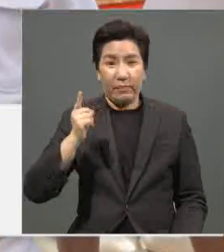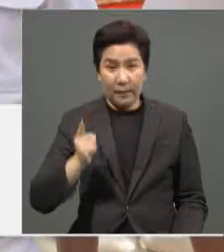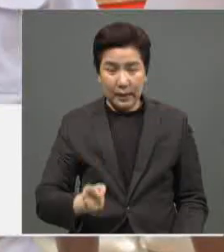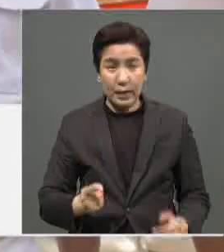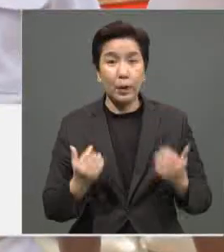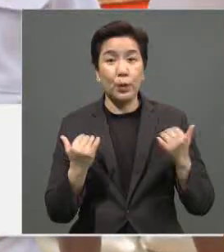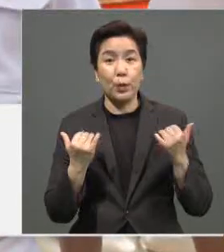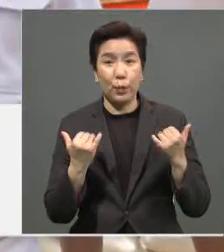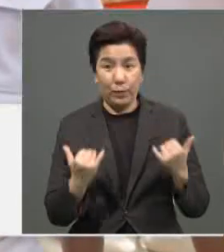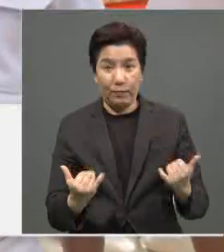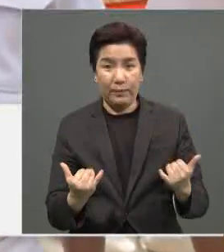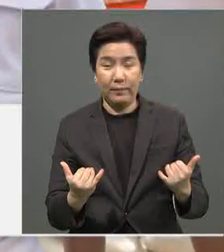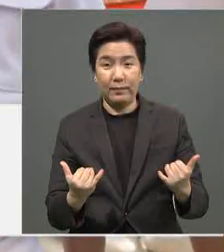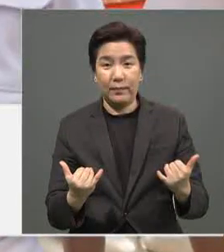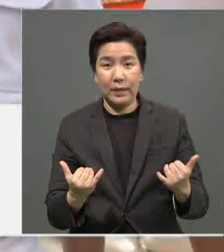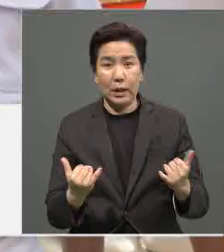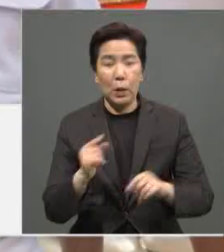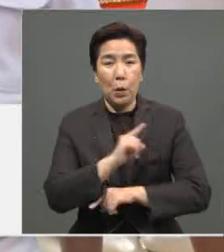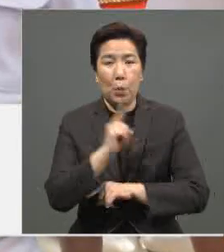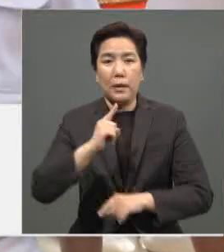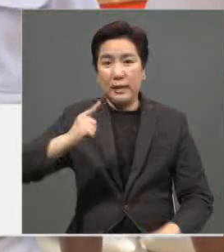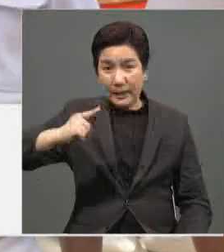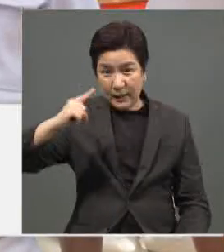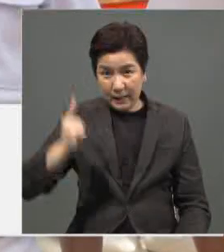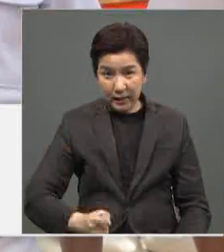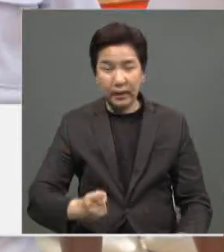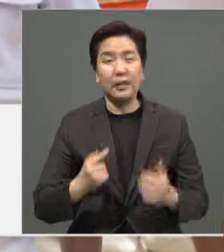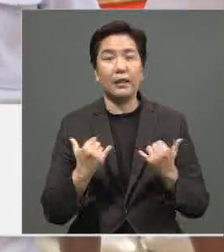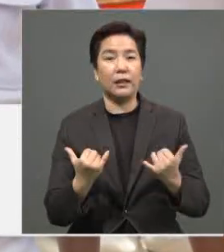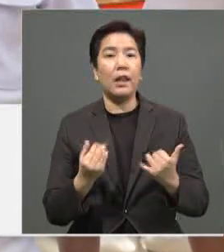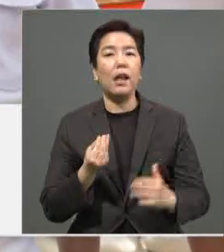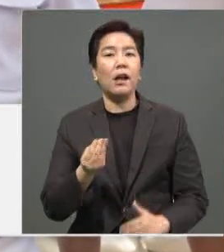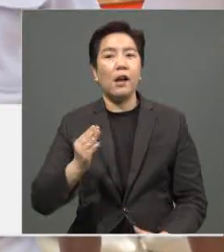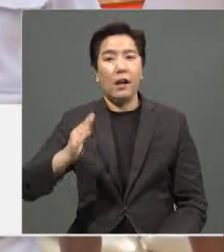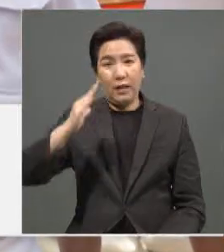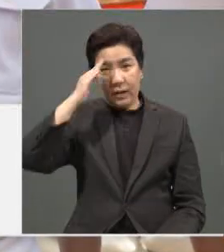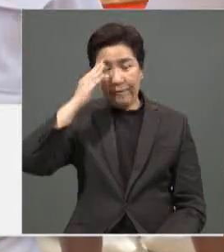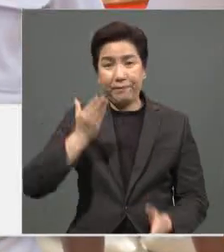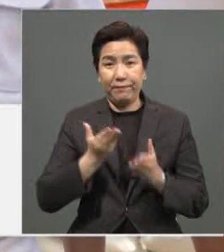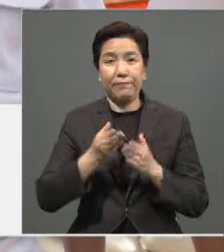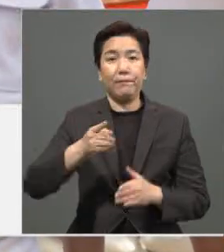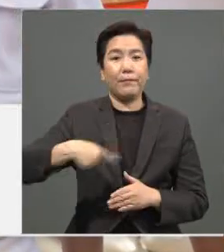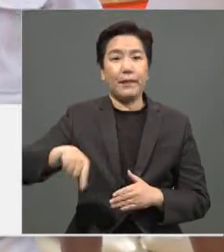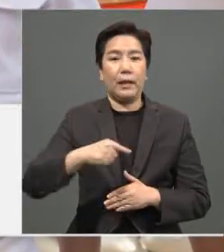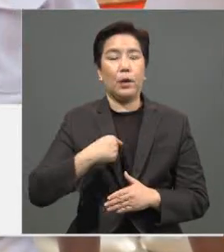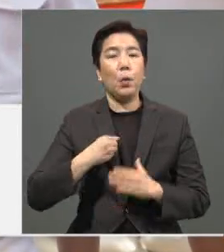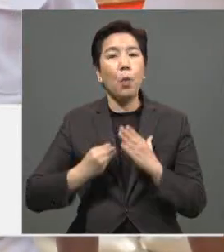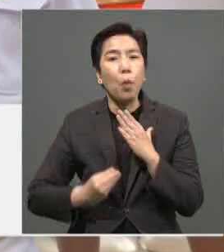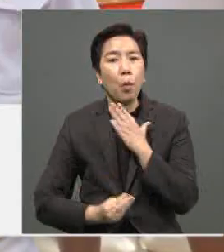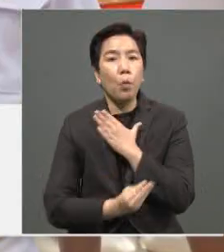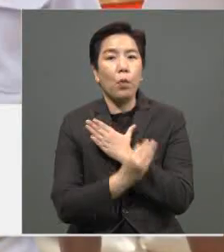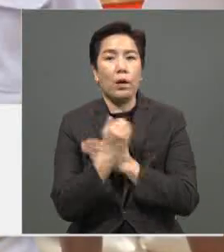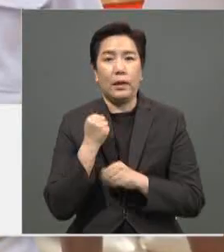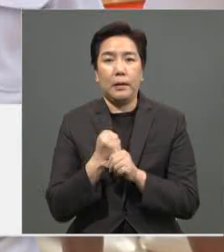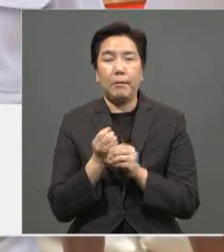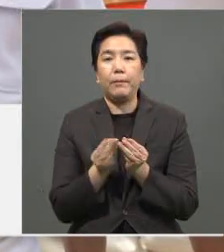ในวันนี้เป็นวันจริงที่กองทัพเรือจะได้มีโอกาสถวายงาน